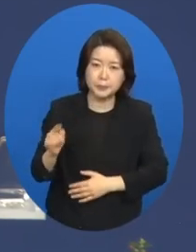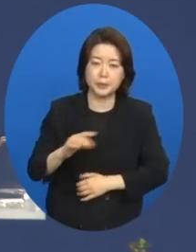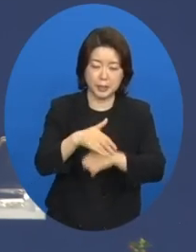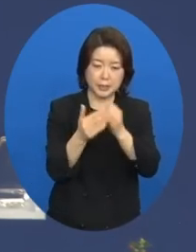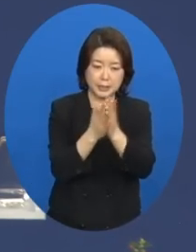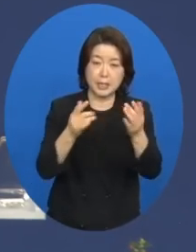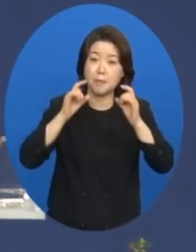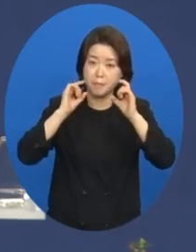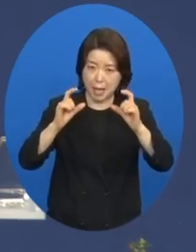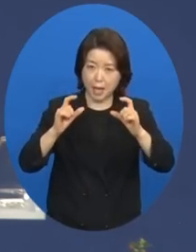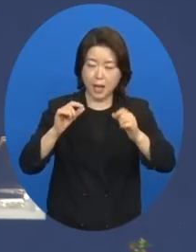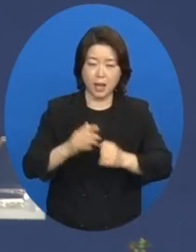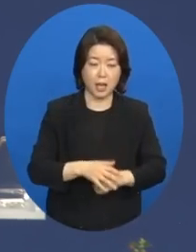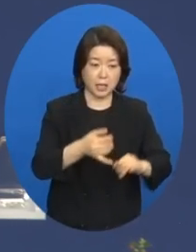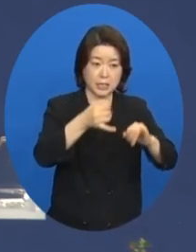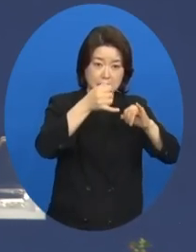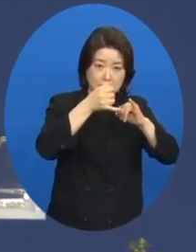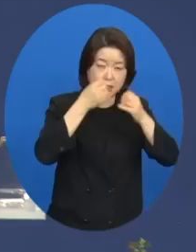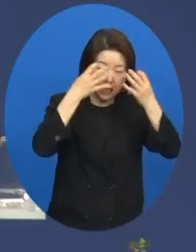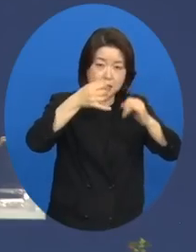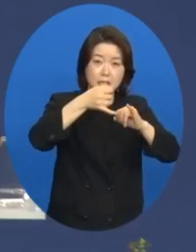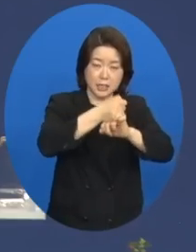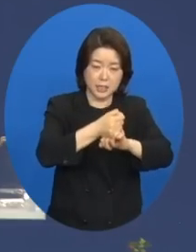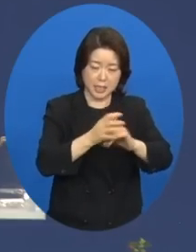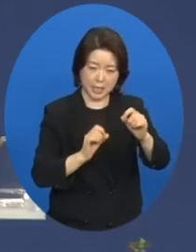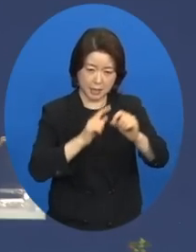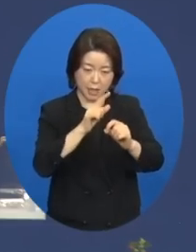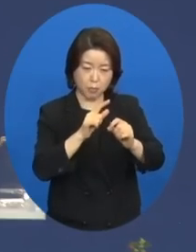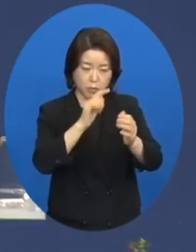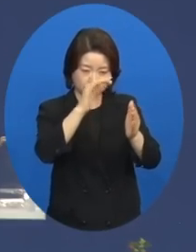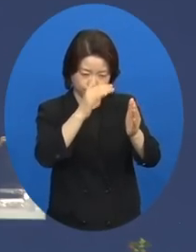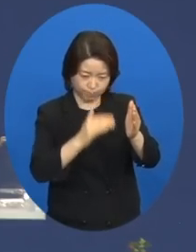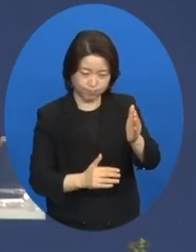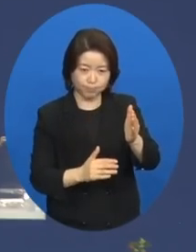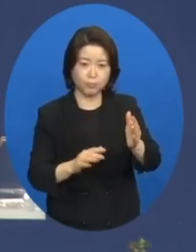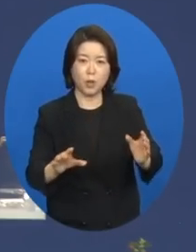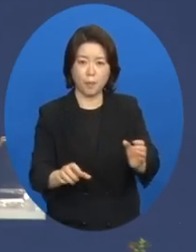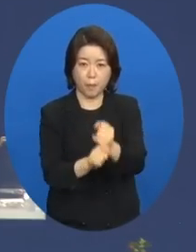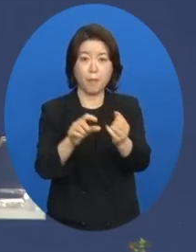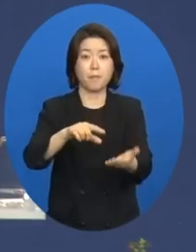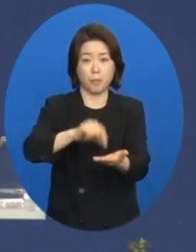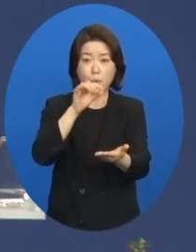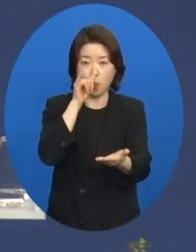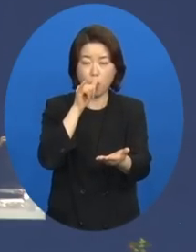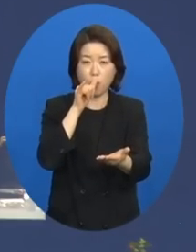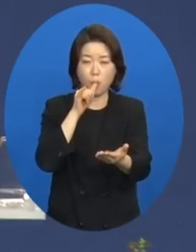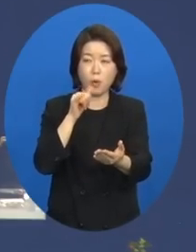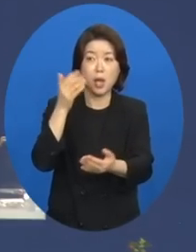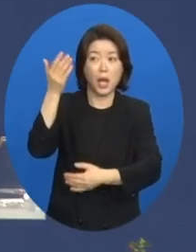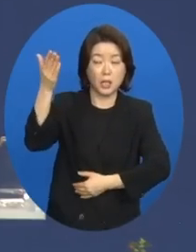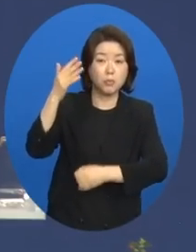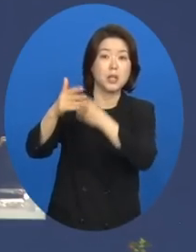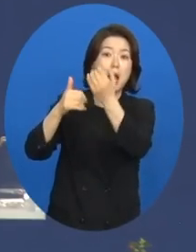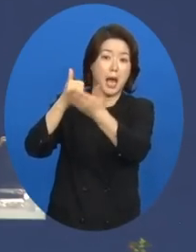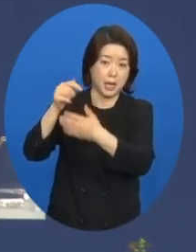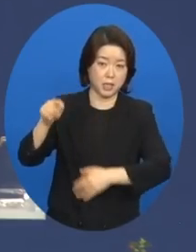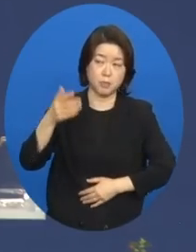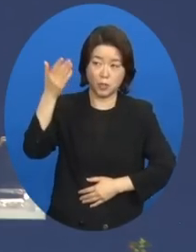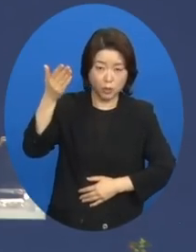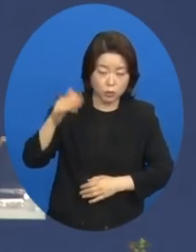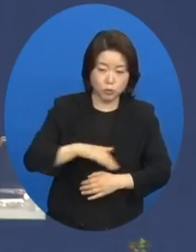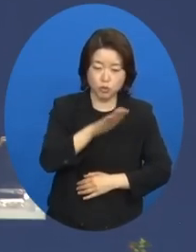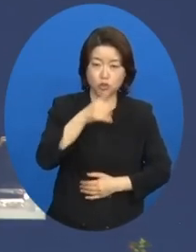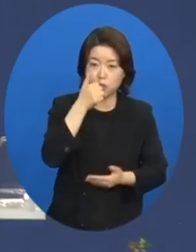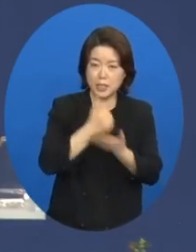성경의 선언은 신약 성경 대부분을 차지하는 아주 핵심 내용입니다. 그분은 하나님이시고 그분은 우리의